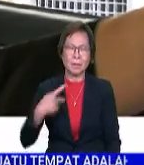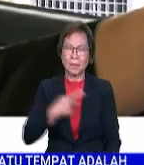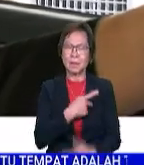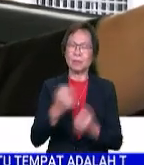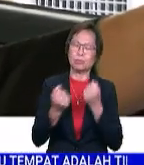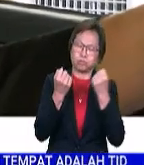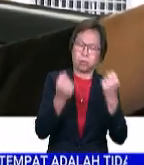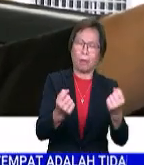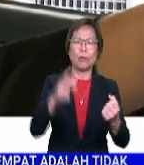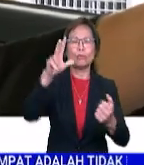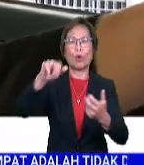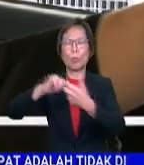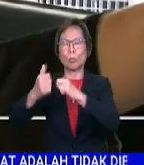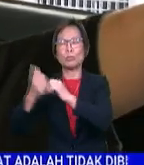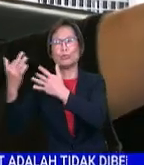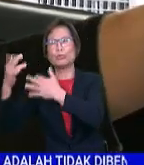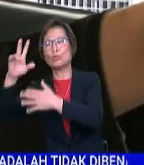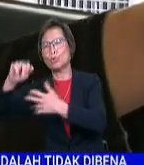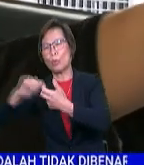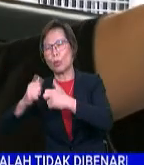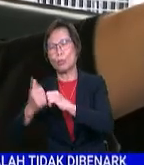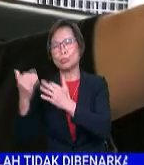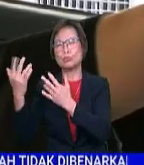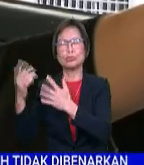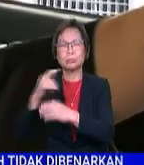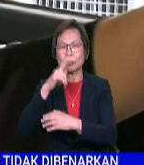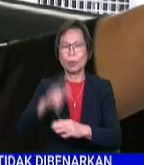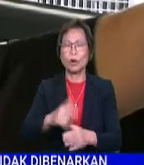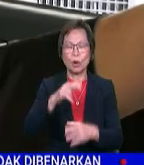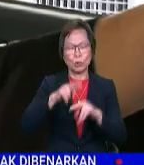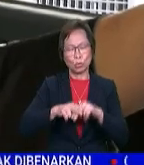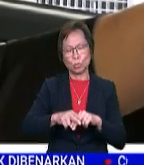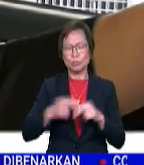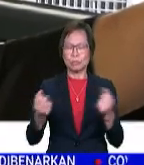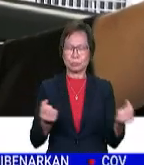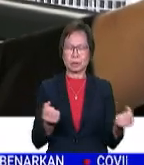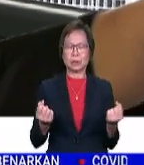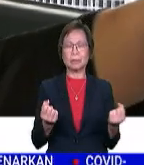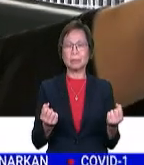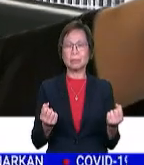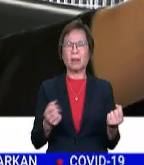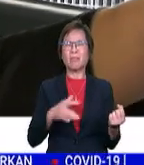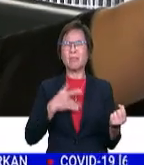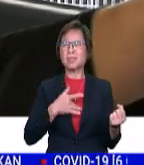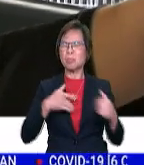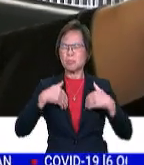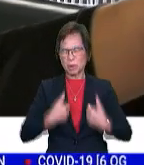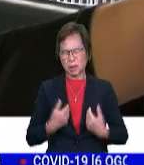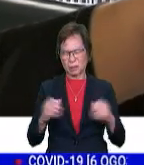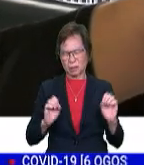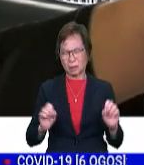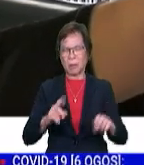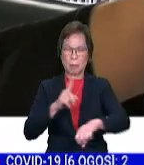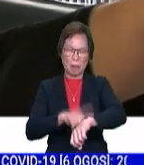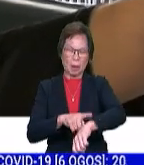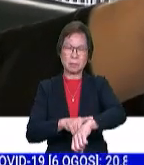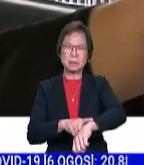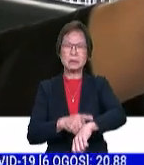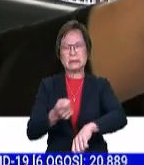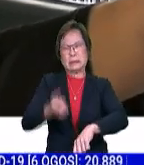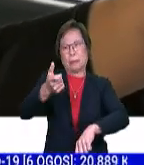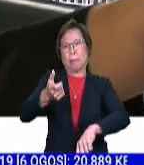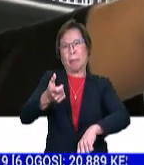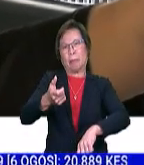pembawa pun tak ada masalah nak menunggu kan. Semua boleh apa duduk dalam kereta. Jadi tak rasa macam tak penat lah. Lepas tu masa yang dia ambil pun tak